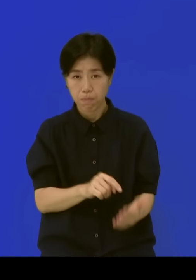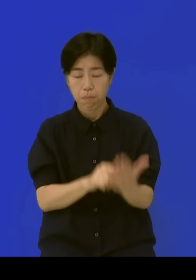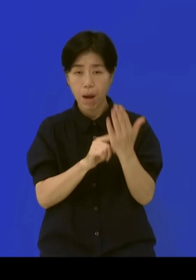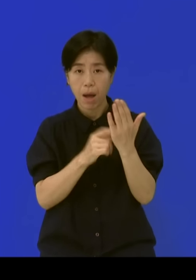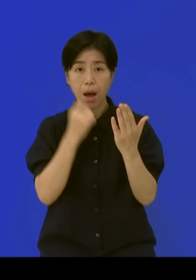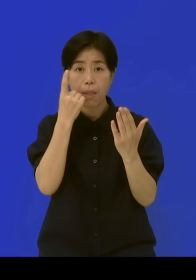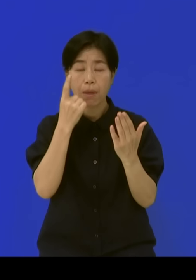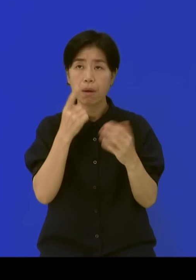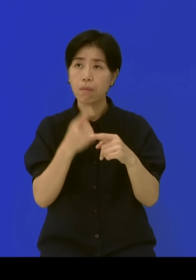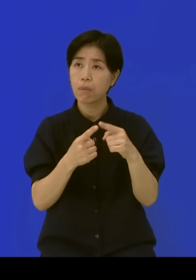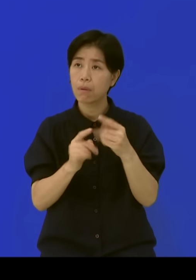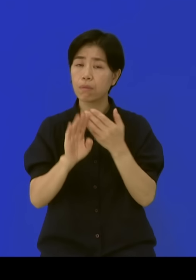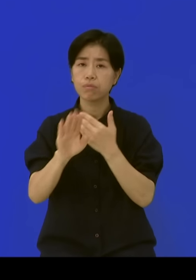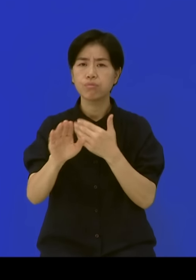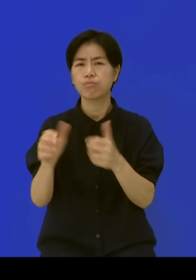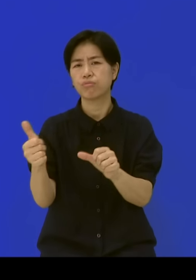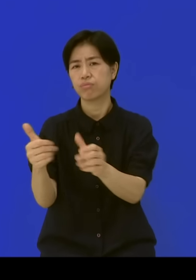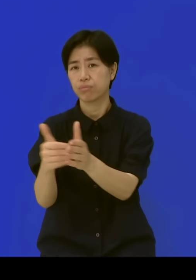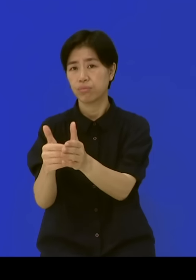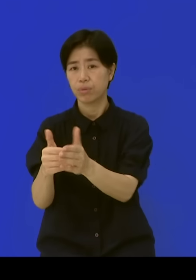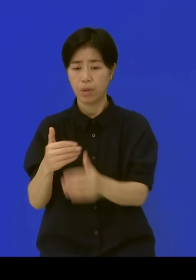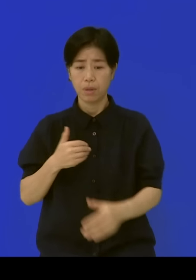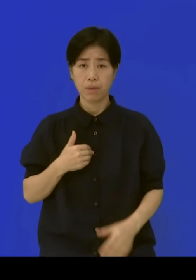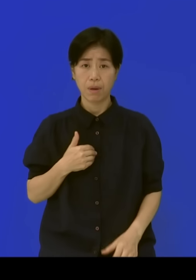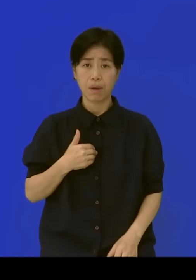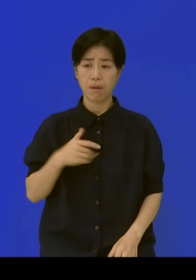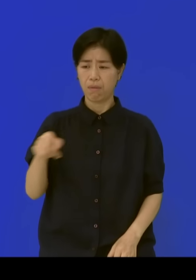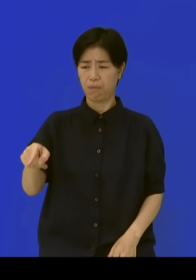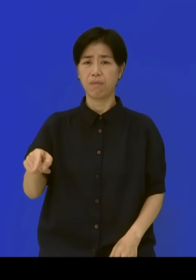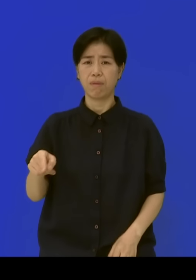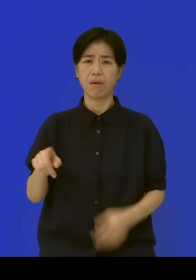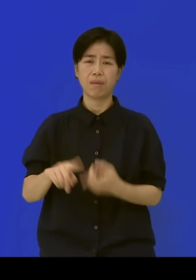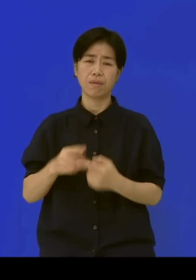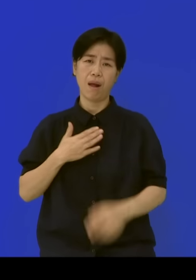네. 제가 내과 의사고, 네.